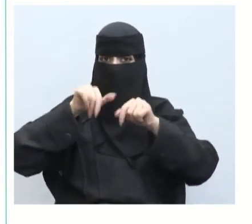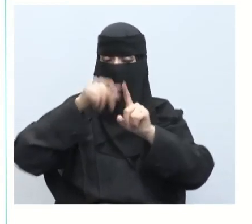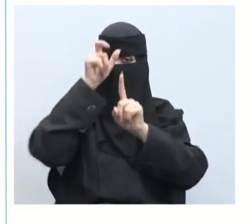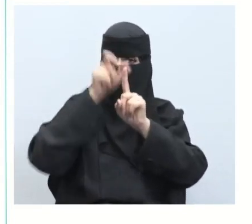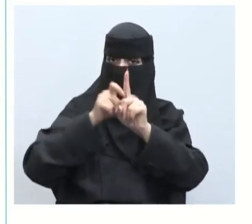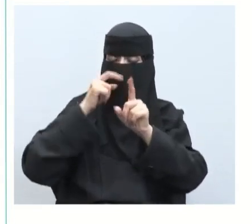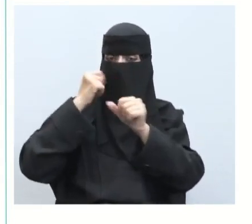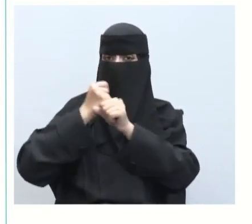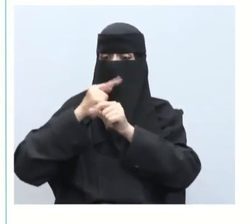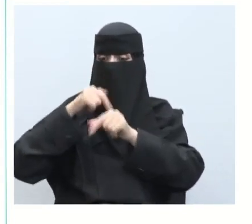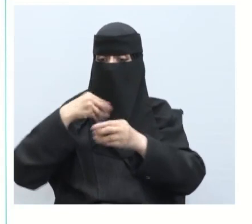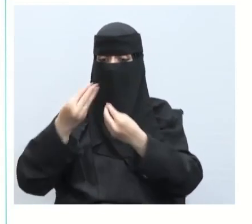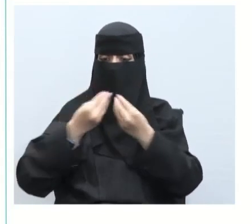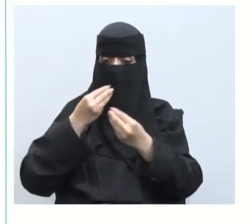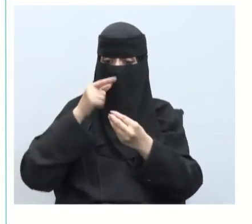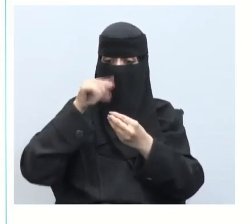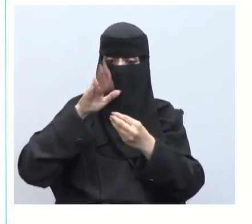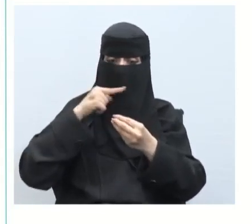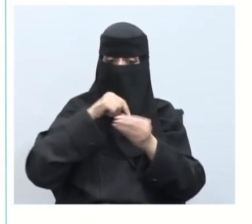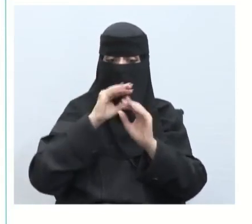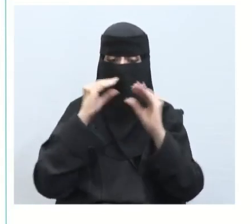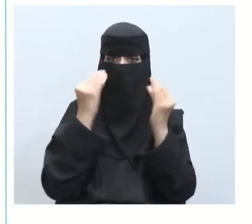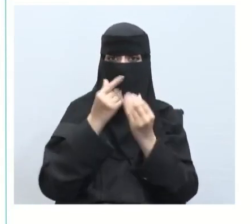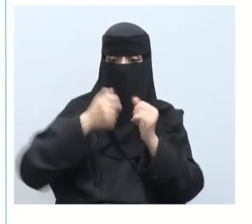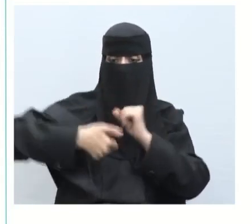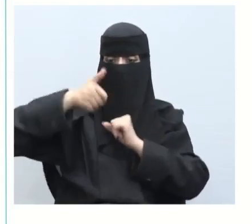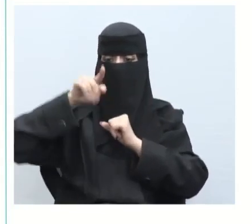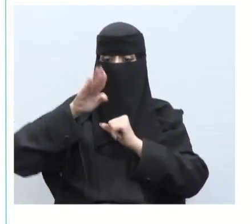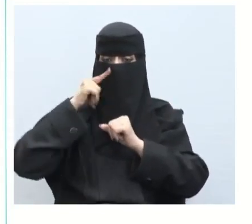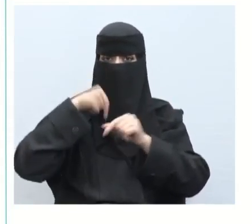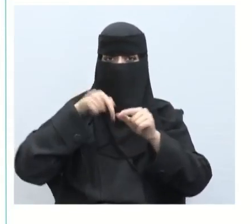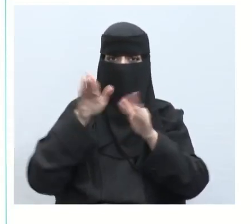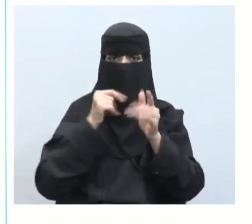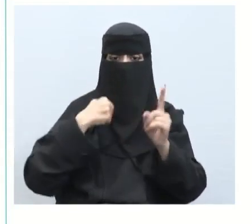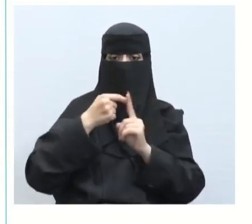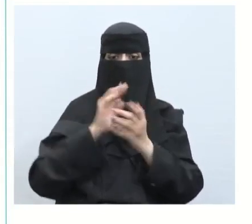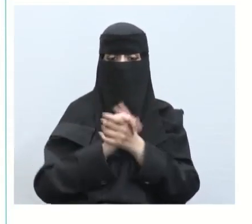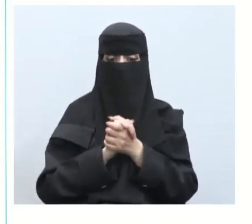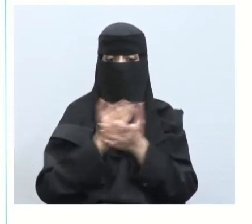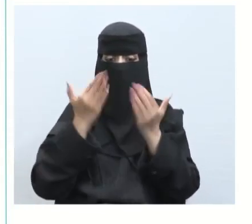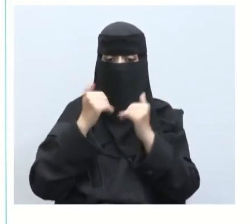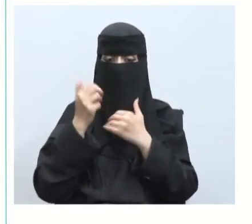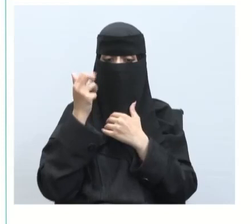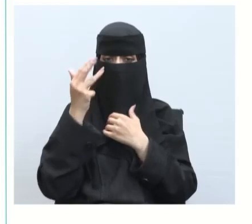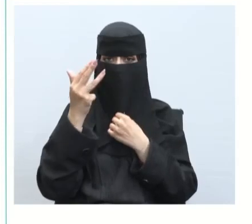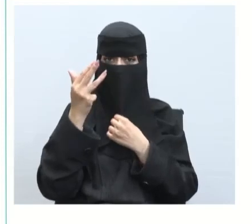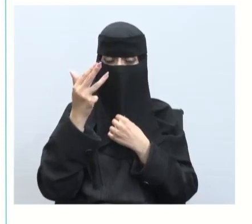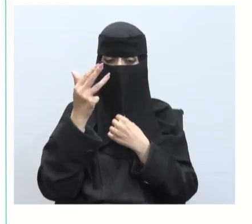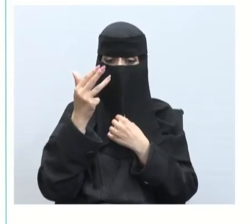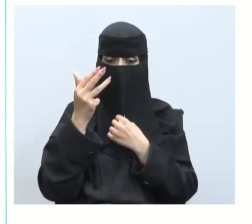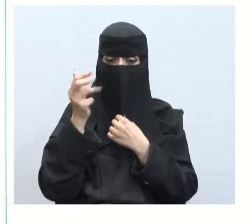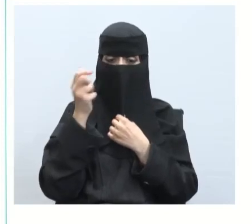لكي يكون هنالك فاعليه في الاداره والنجا وتحقيق النجاحات والاهداف يستعد المديرون